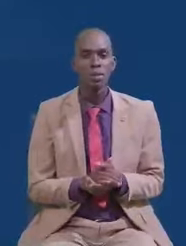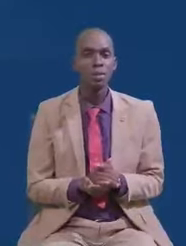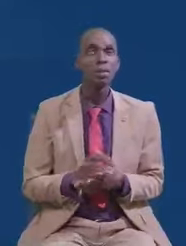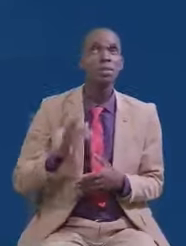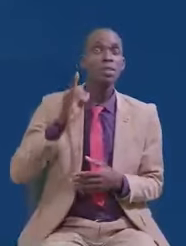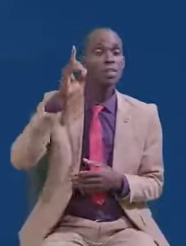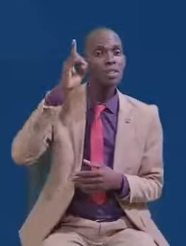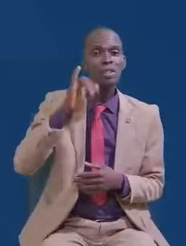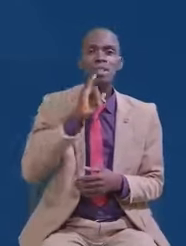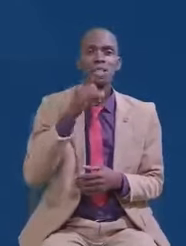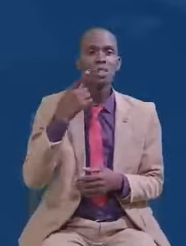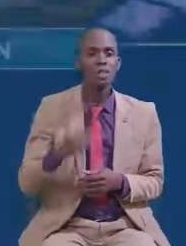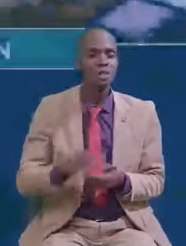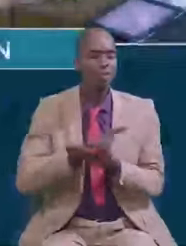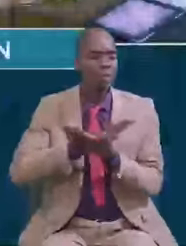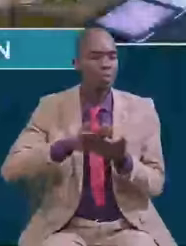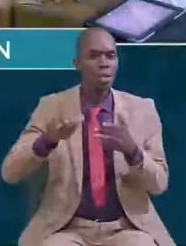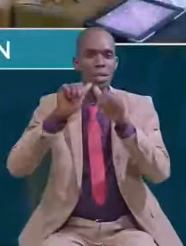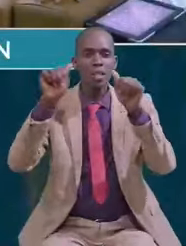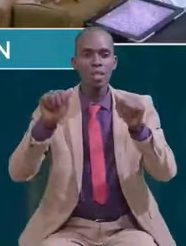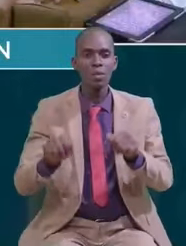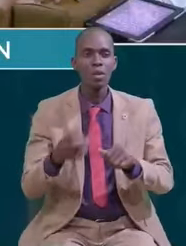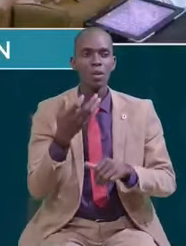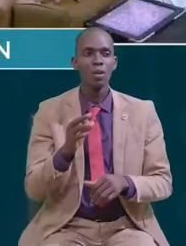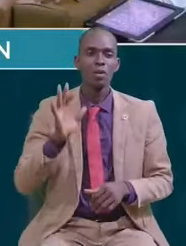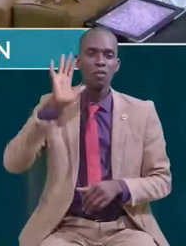Il est l'empreinte de sa personne.